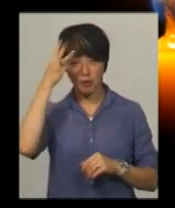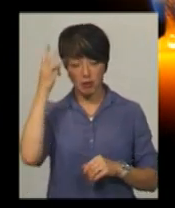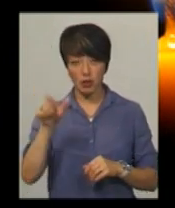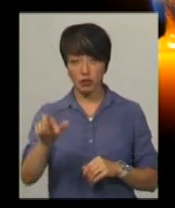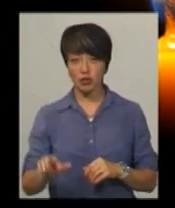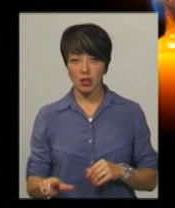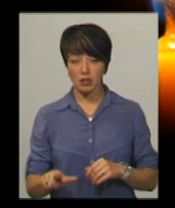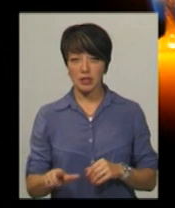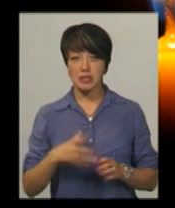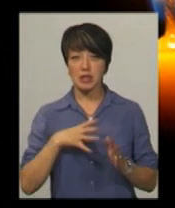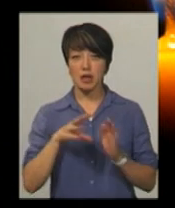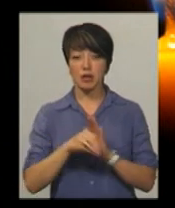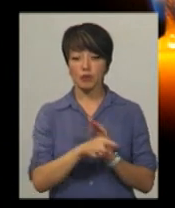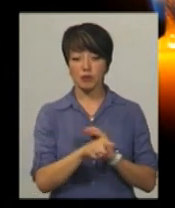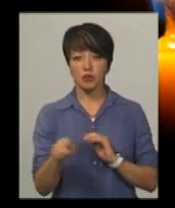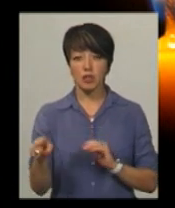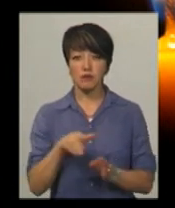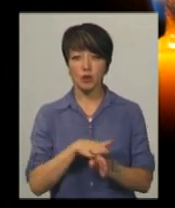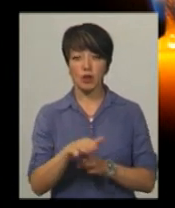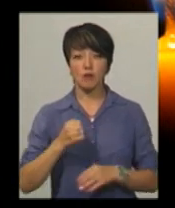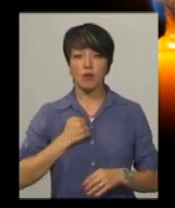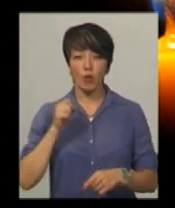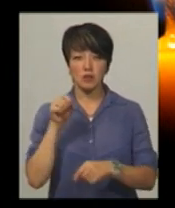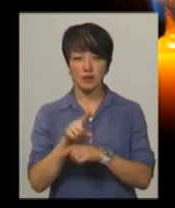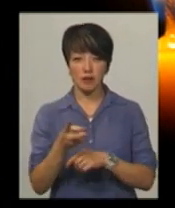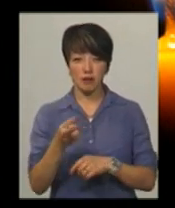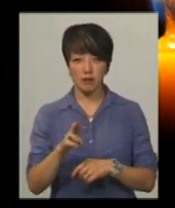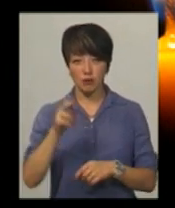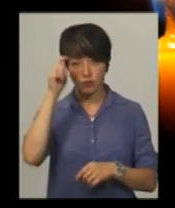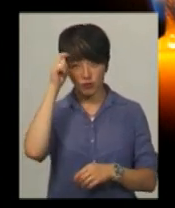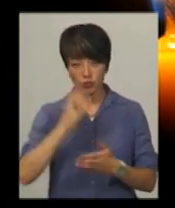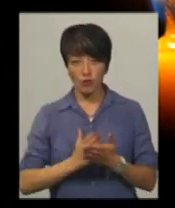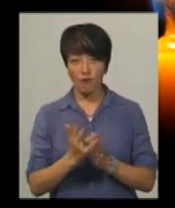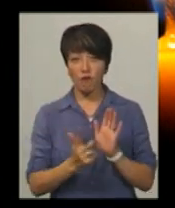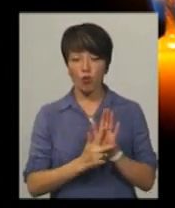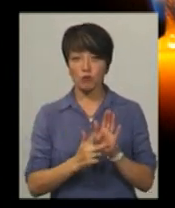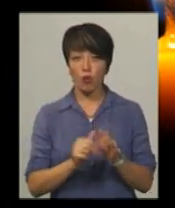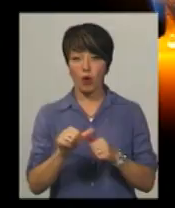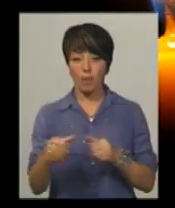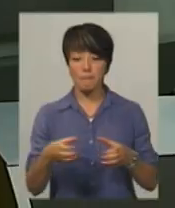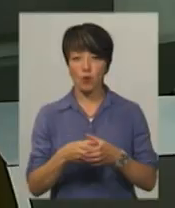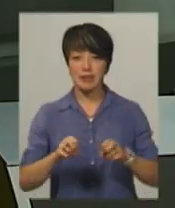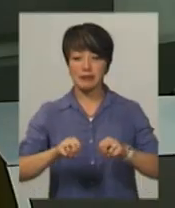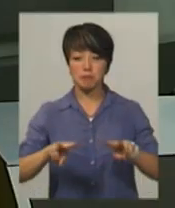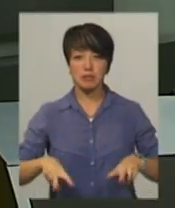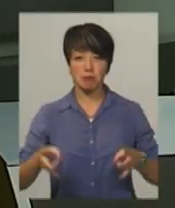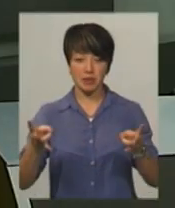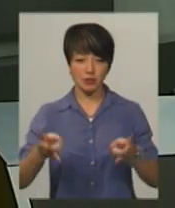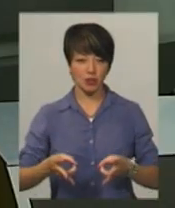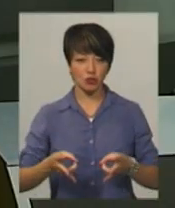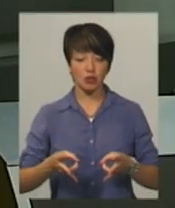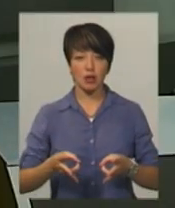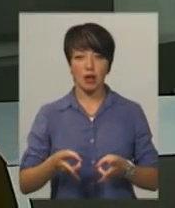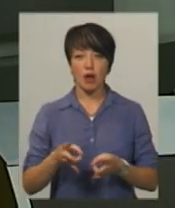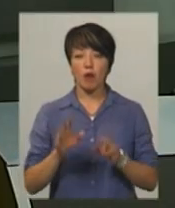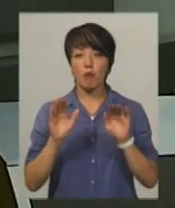хмельничанин Богдан Бігус загинув під час виконання бойового завдання. Чоловік служив у 8-му окремому полку спеціального призначення.